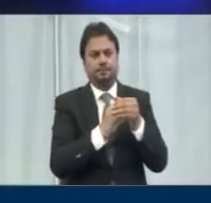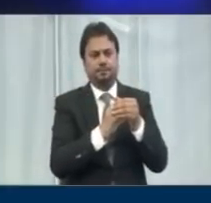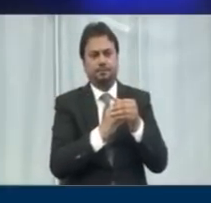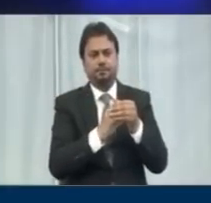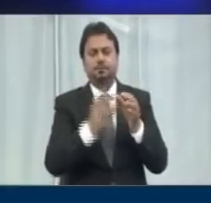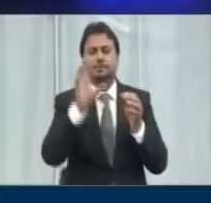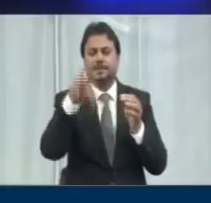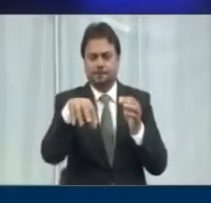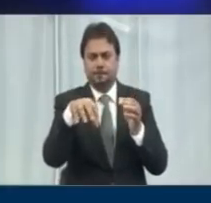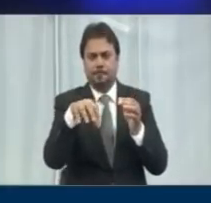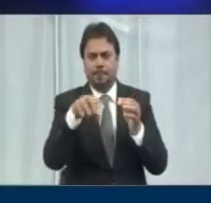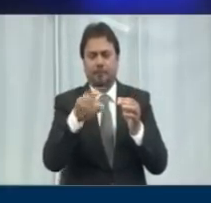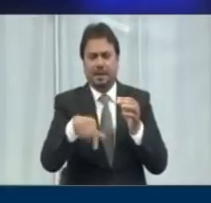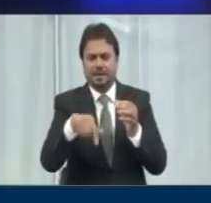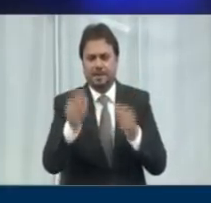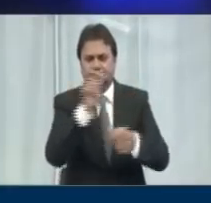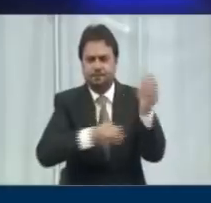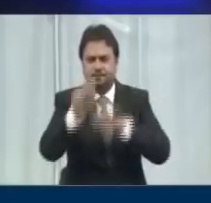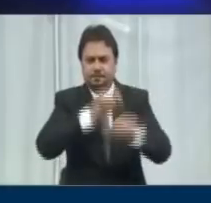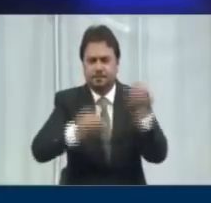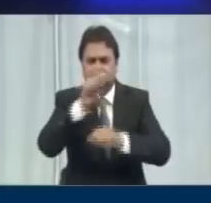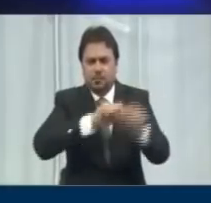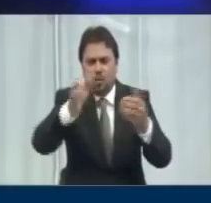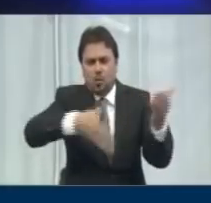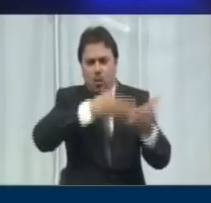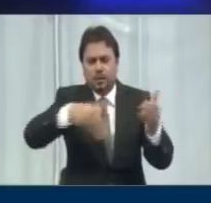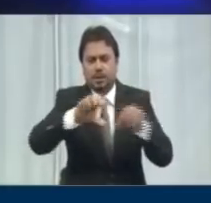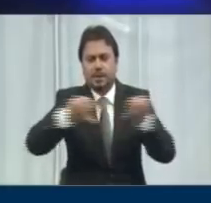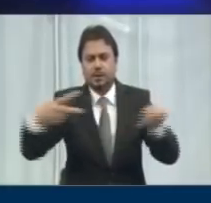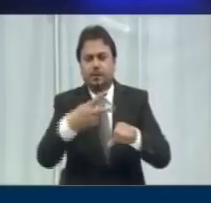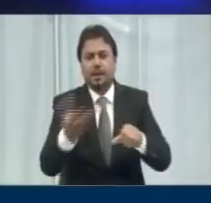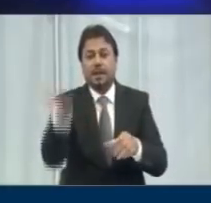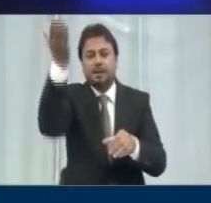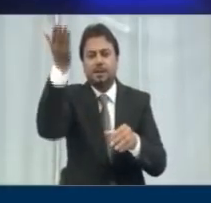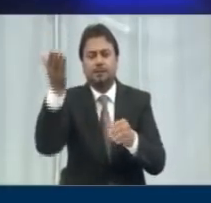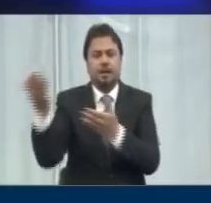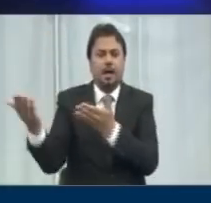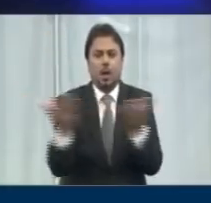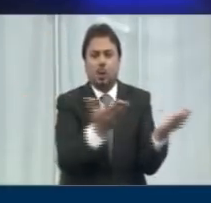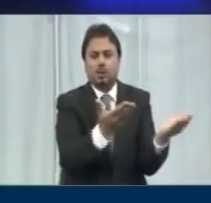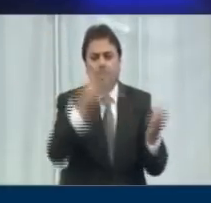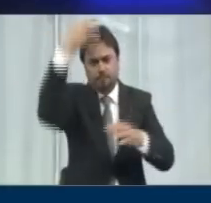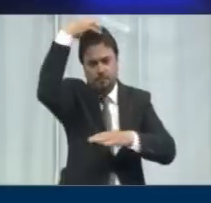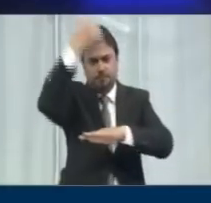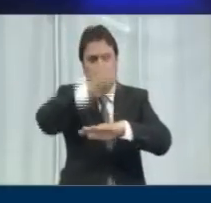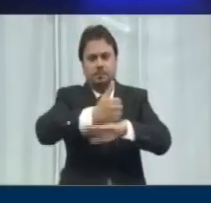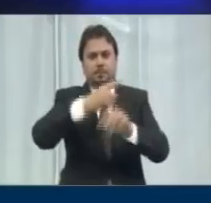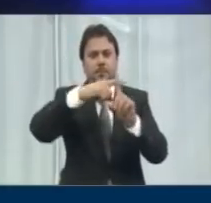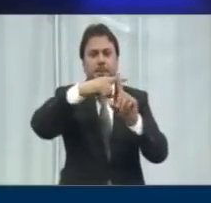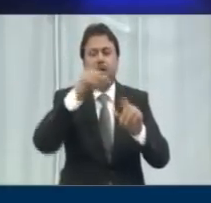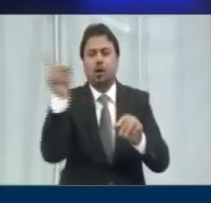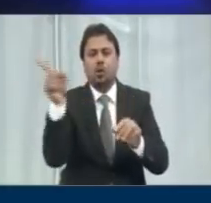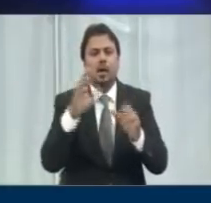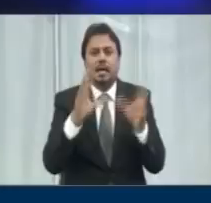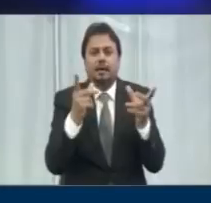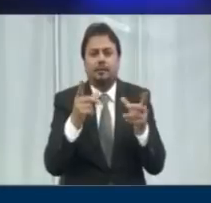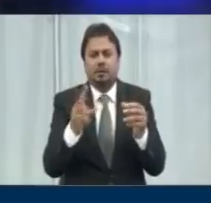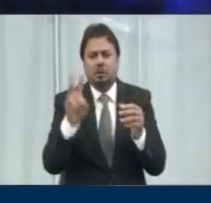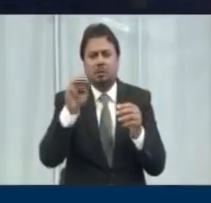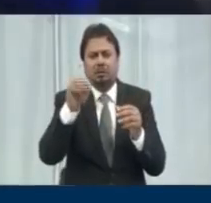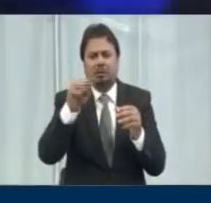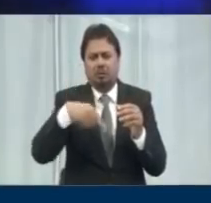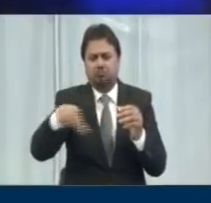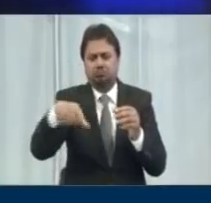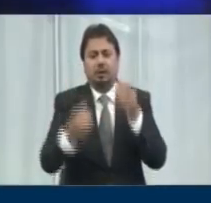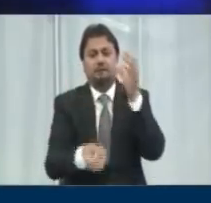نعم. منتظر عن هذه الخطة تحديدا التي عدتها النجف الأشرف لاستقبال قداسة البابا، كما تعرف لم يبقى سوى أيام قليلة،